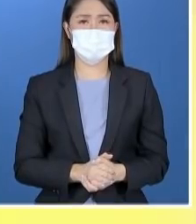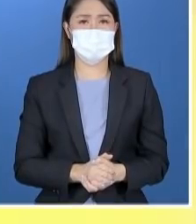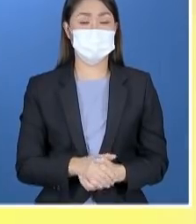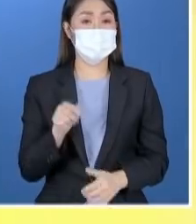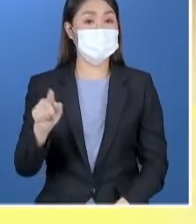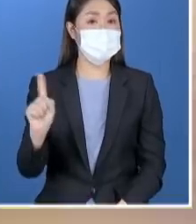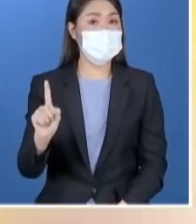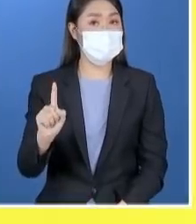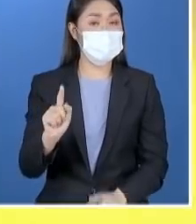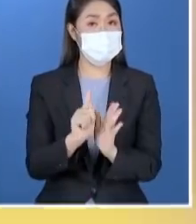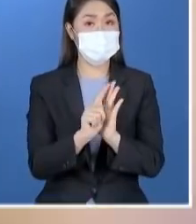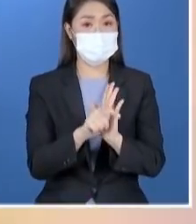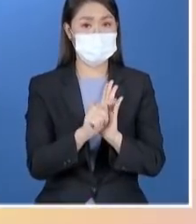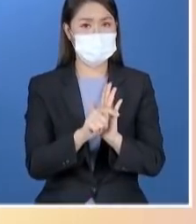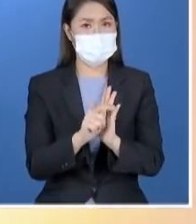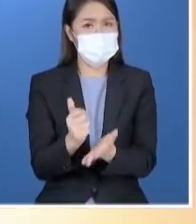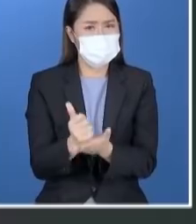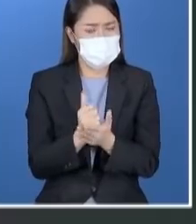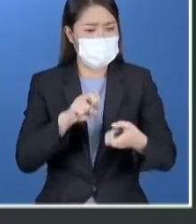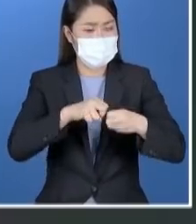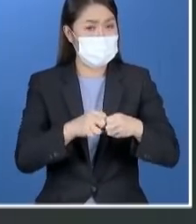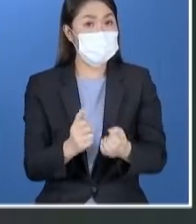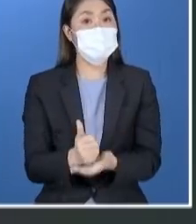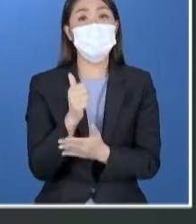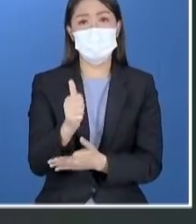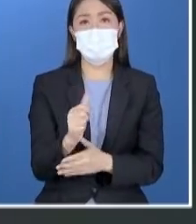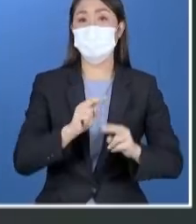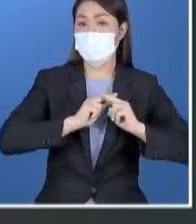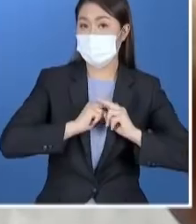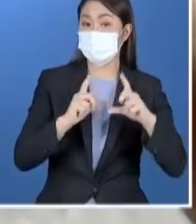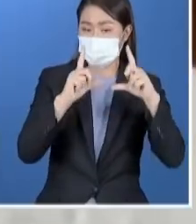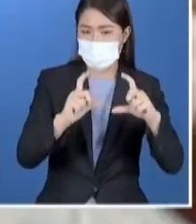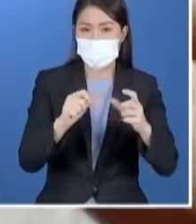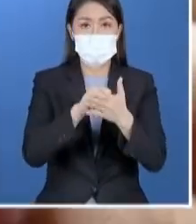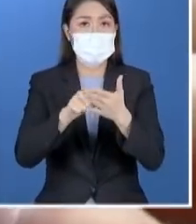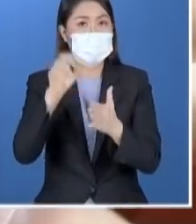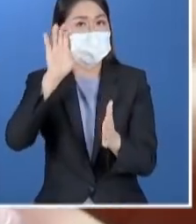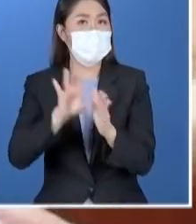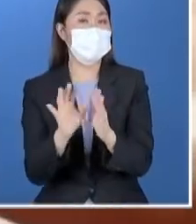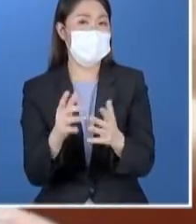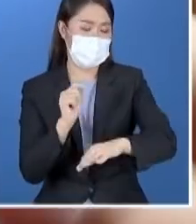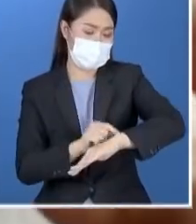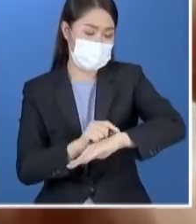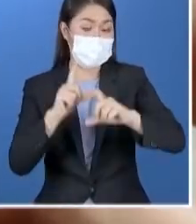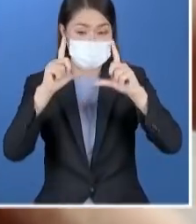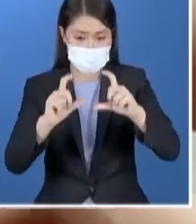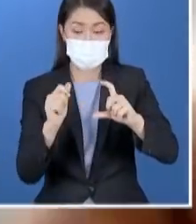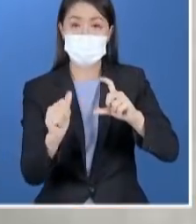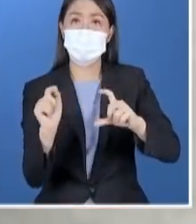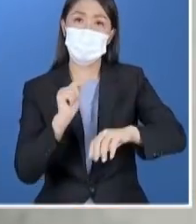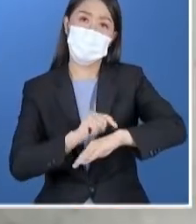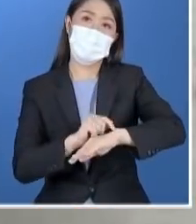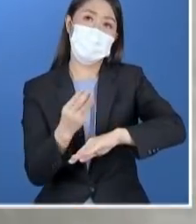เขาว่าคือเป็นคลิป TikTok ที่น่าจะช่วยไขคดีได้เขาถ่ายเองไม่มีการปรับแต่งภาพใดๆเวลาที่ถ่ายได้ตอนนั้น